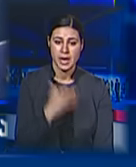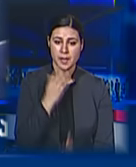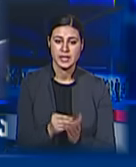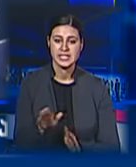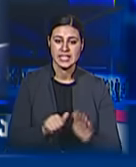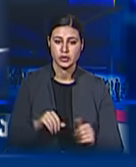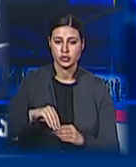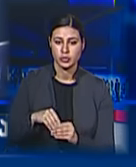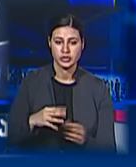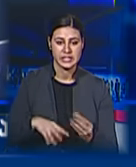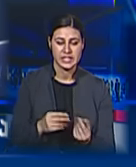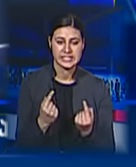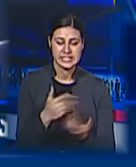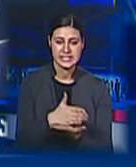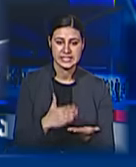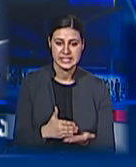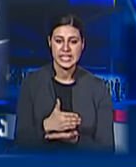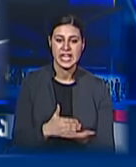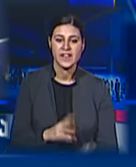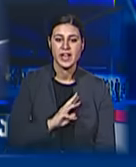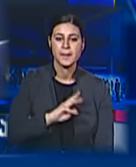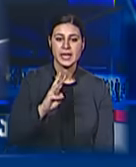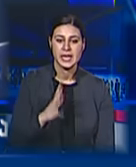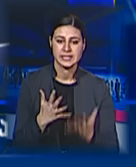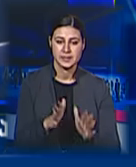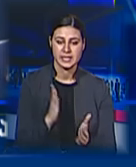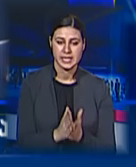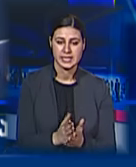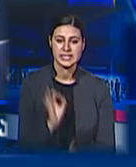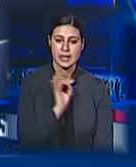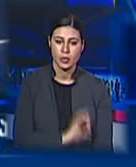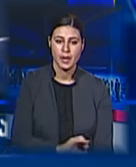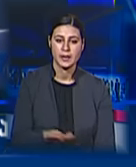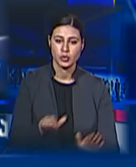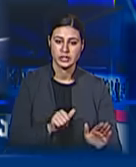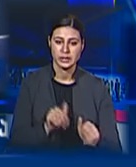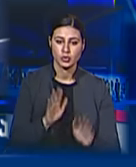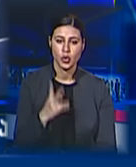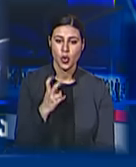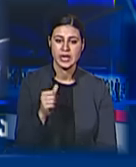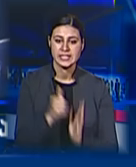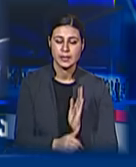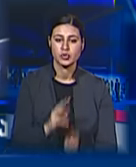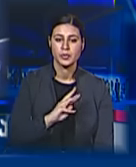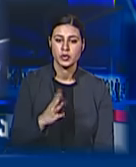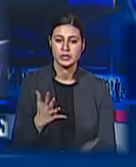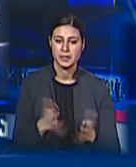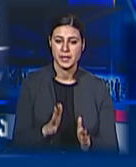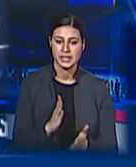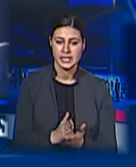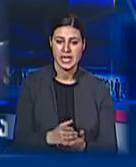სასესხო პორტფელში ყველაზე დიდი წილი 9.5 მილიარდზე მეტი უჭირავს სამომხმარებლო სესხებს, ხოლო 260 მილიონზე მეტი